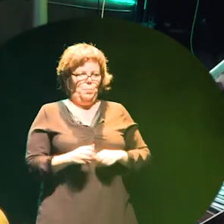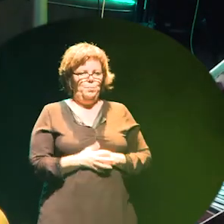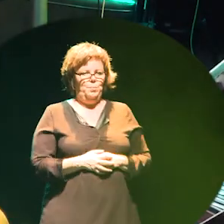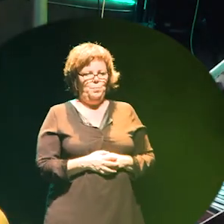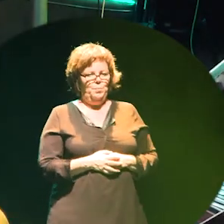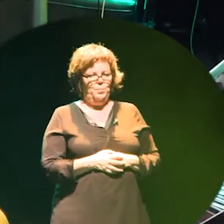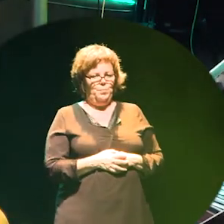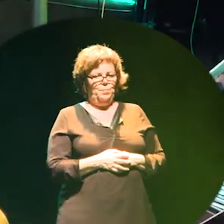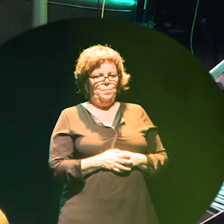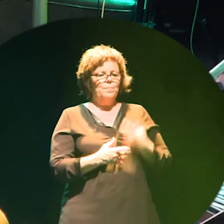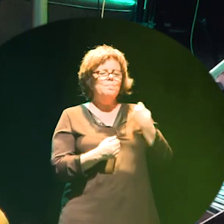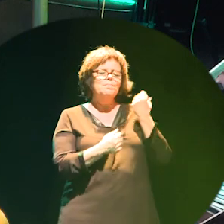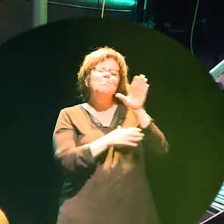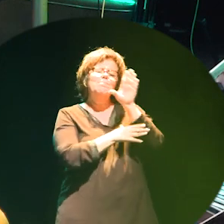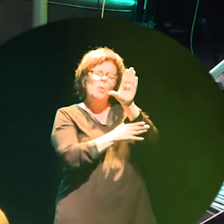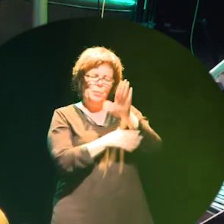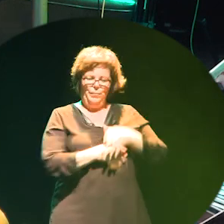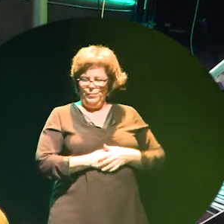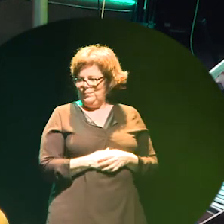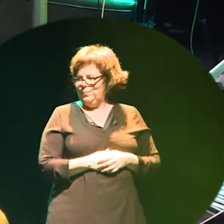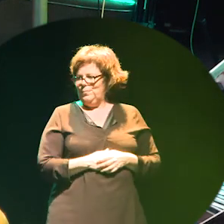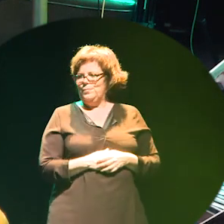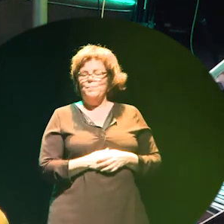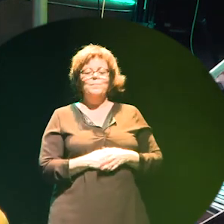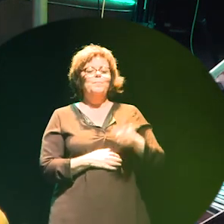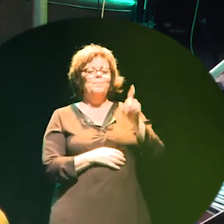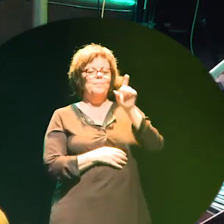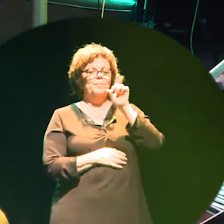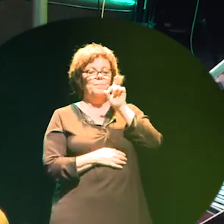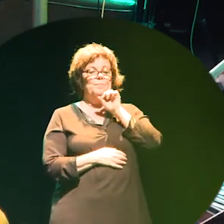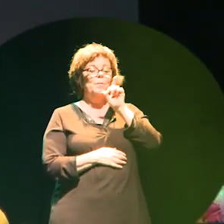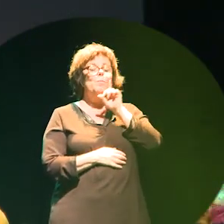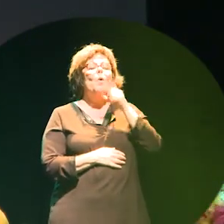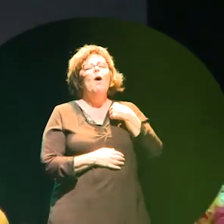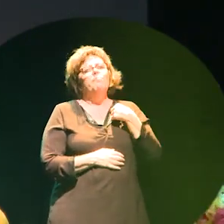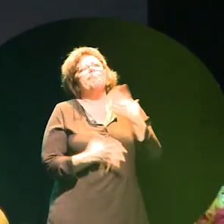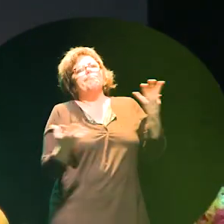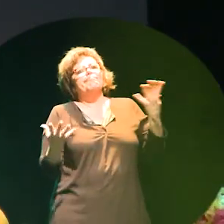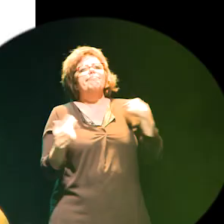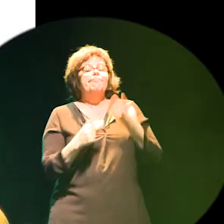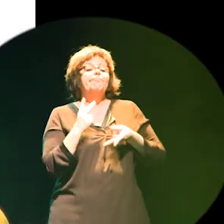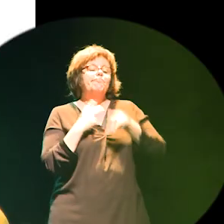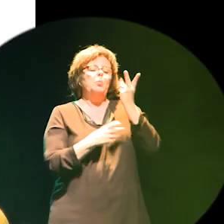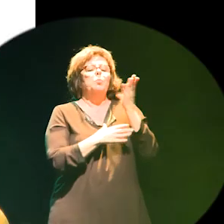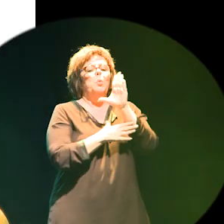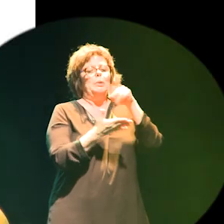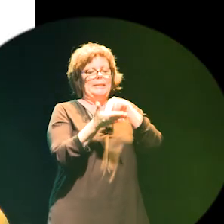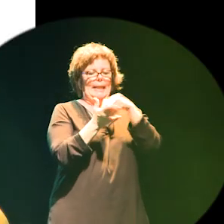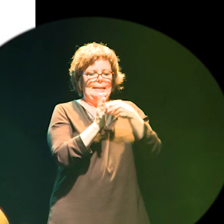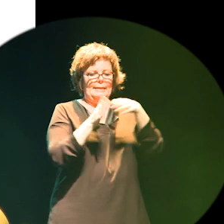Alors, je vais vous illustrer ça. C'est parce que c'est sur... Enfin, je vais vous présenter plutôt la technique.